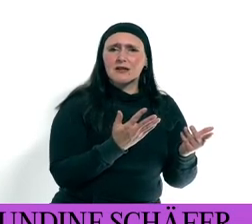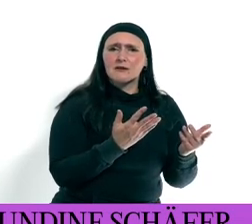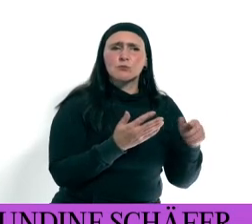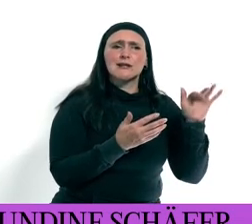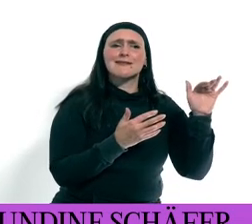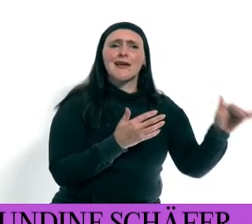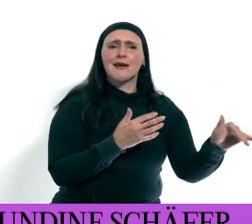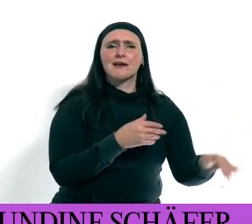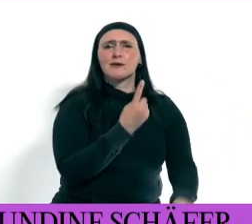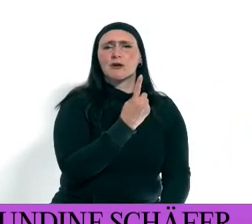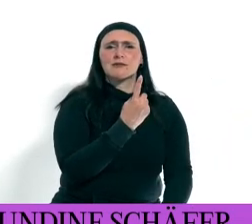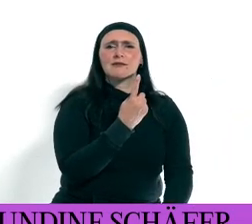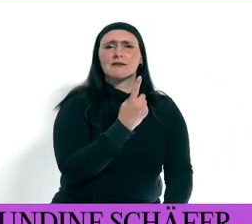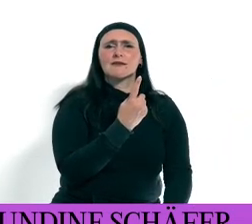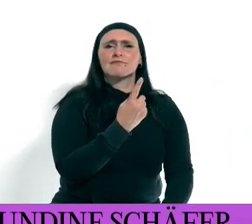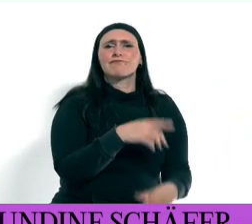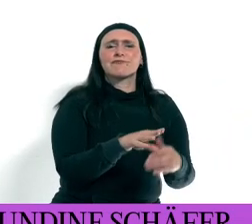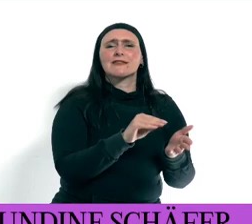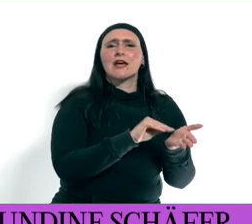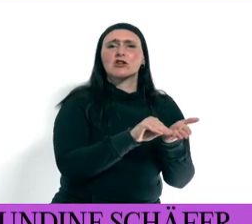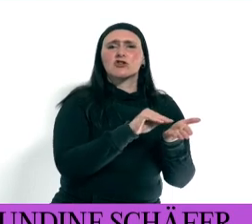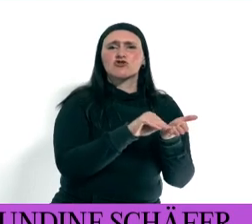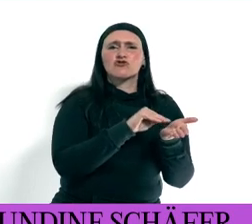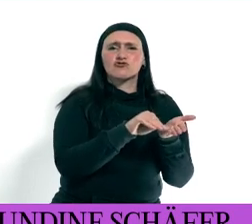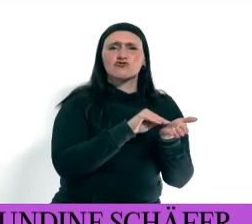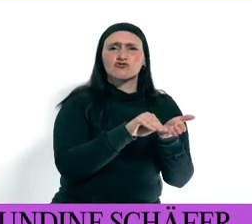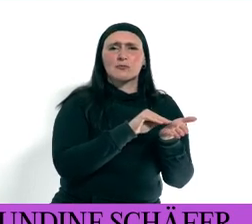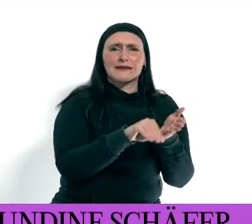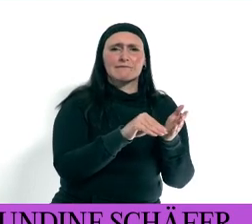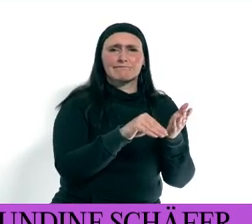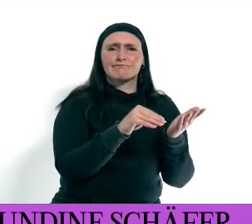Raum habt, von dem ausgehend man losziehen kann.